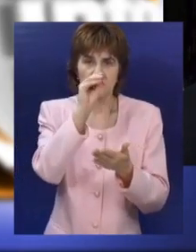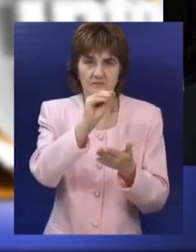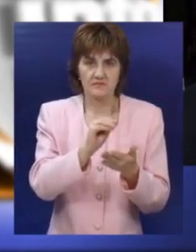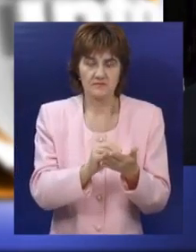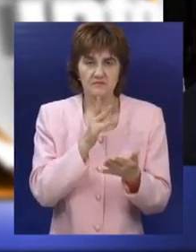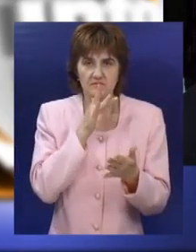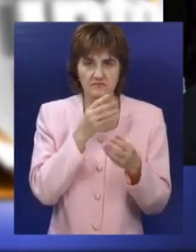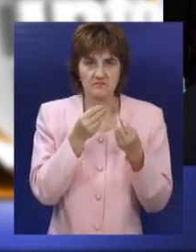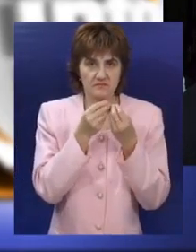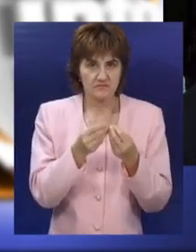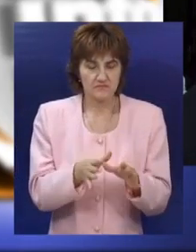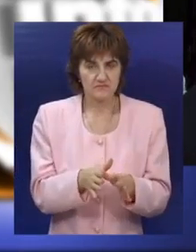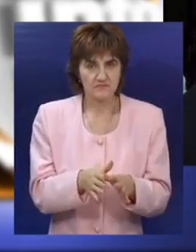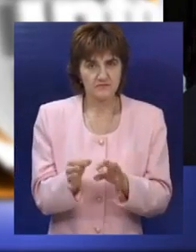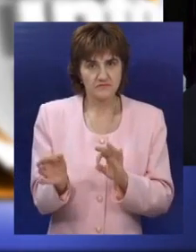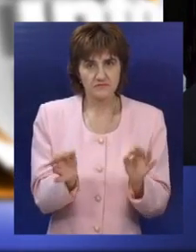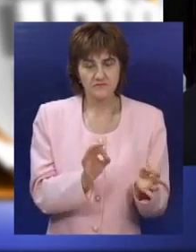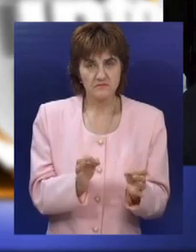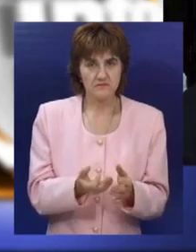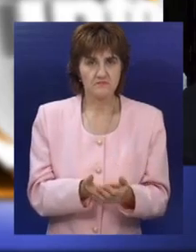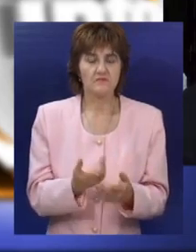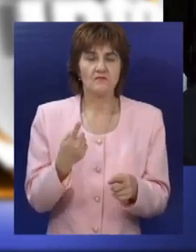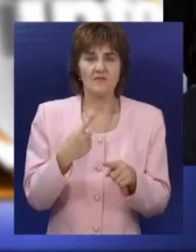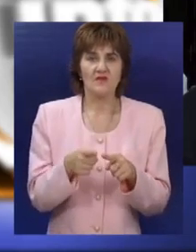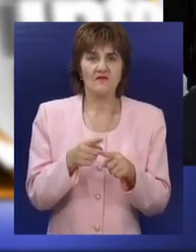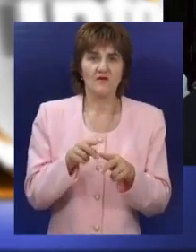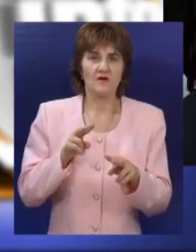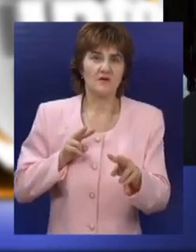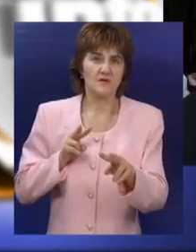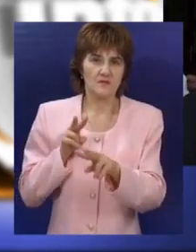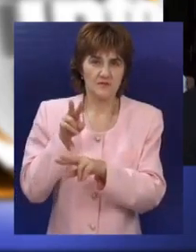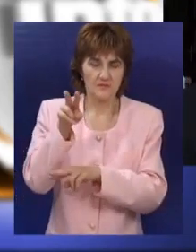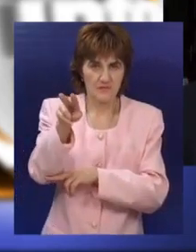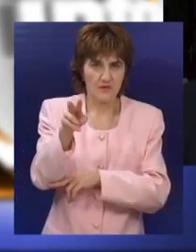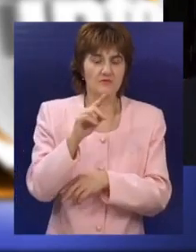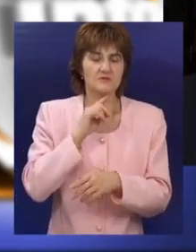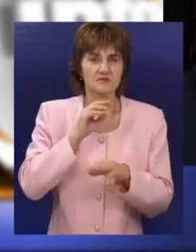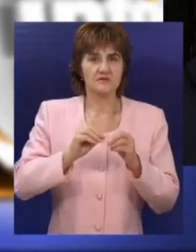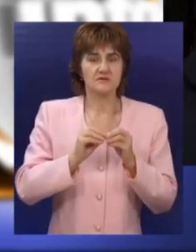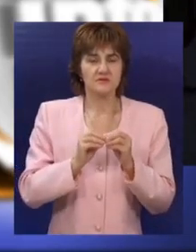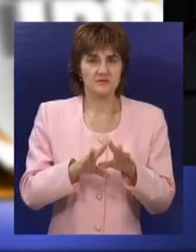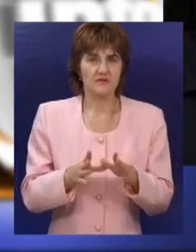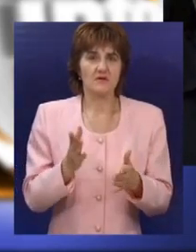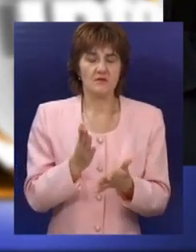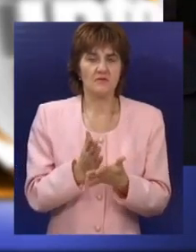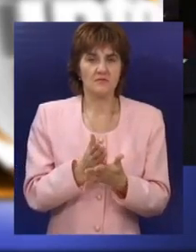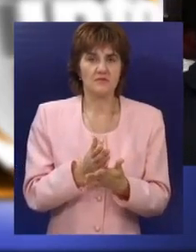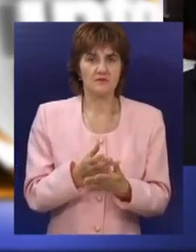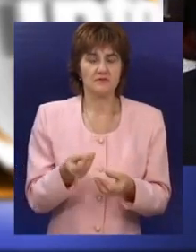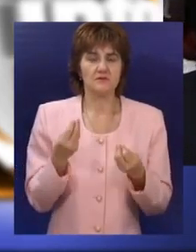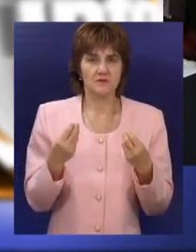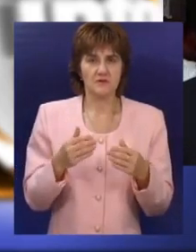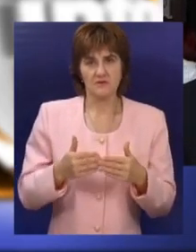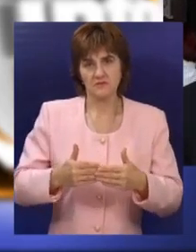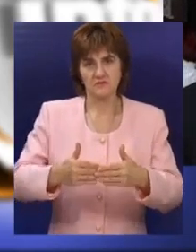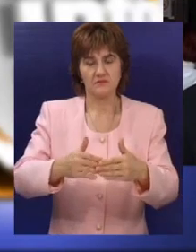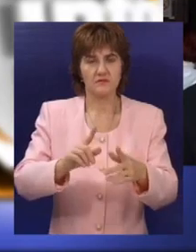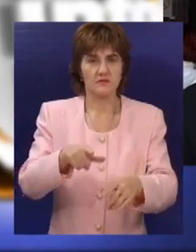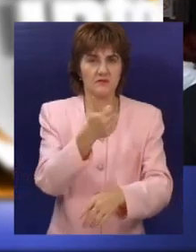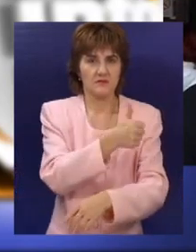iznos sredstava neophodan za završetak mosta preko Velike Morave i onda ćemo usmeriti sredstva tako da ćemo krenuti sa tim